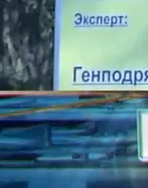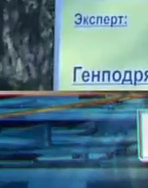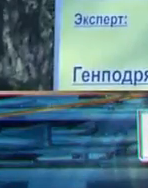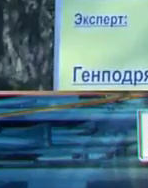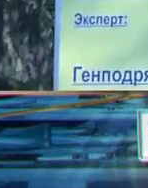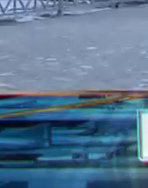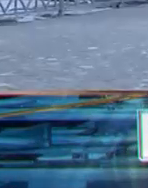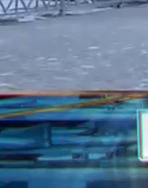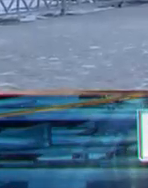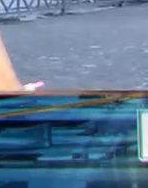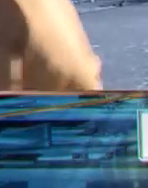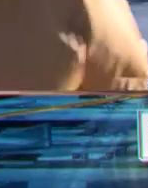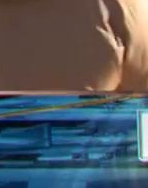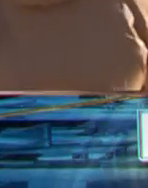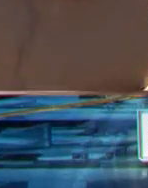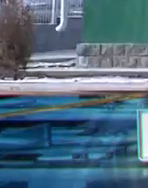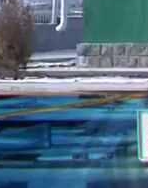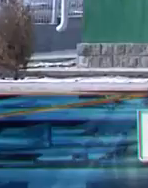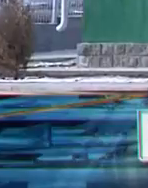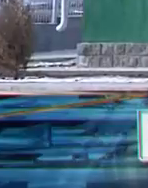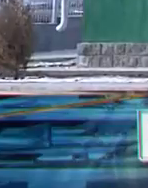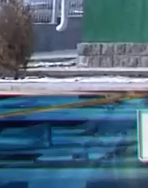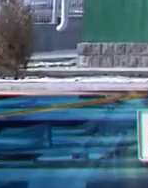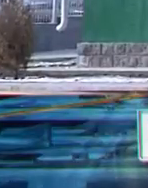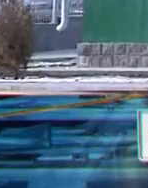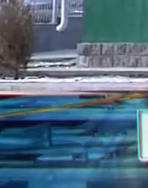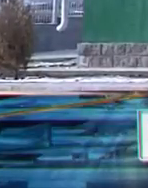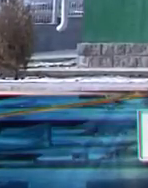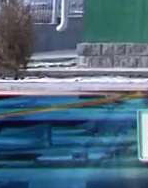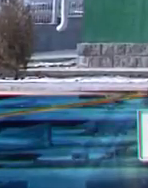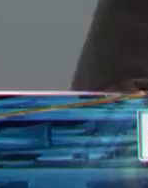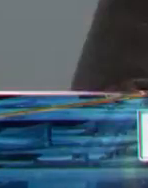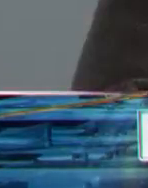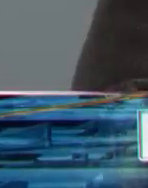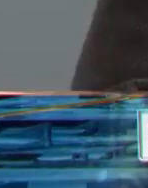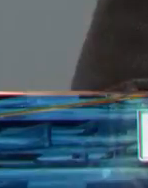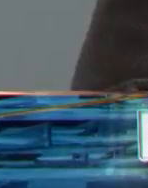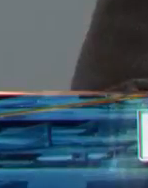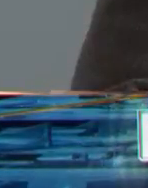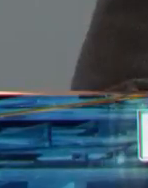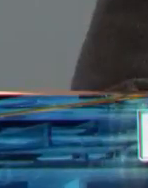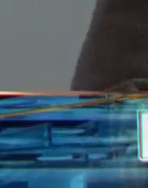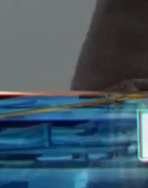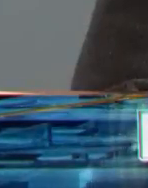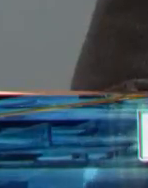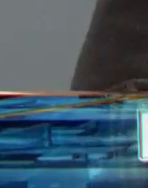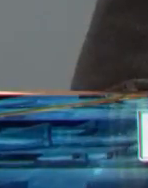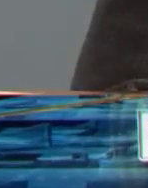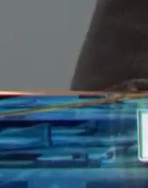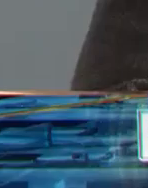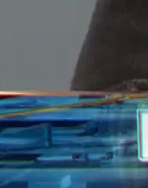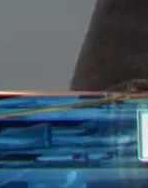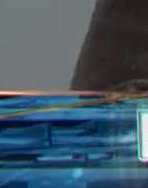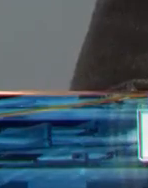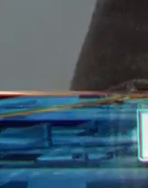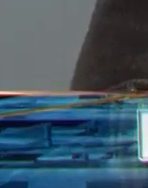Жұмыспен қамтудың жол картасы көмек. Аясында Көксу ауданында 24 жоба жүзеге асырылды. Бұрынғыдан қарағанда қазіргі жағдай